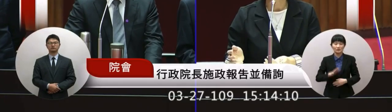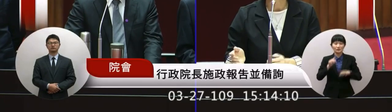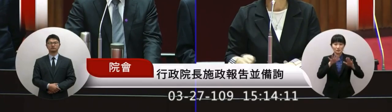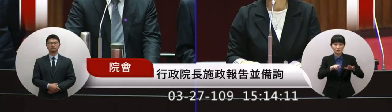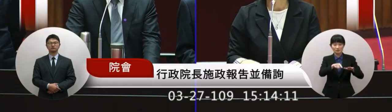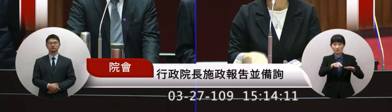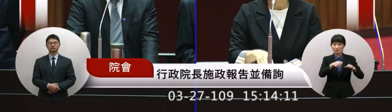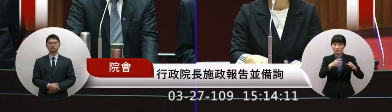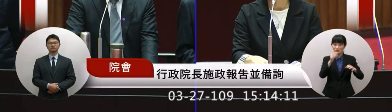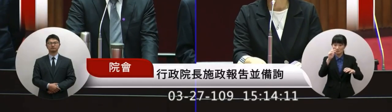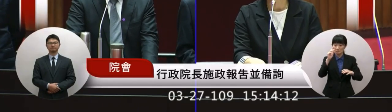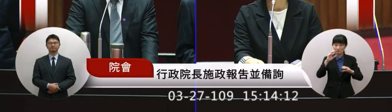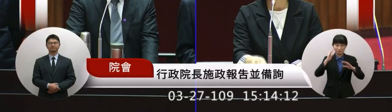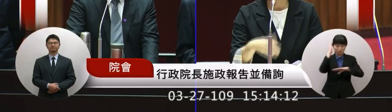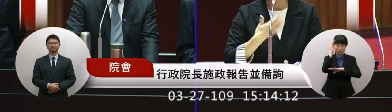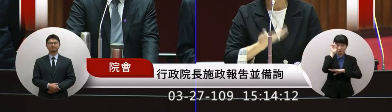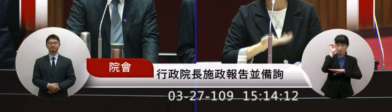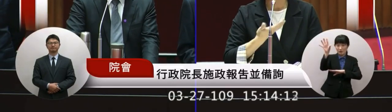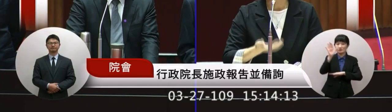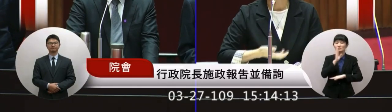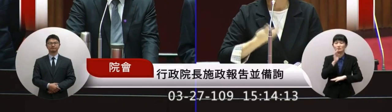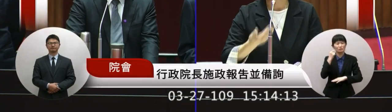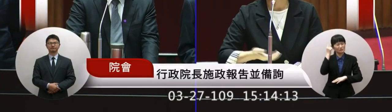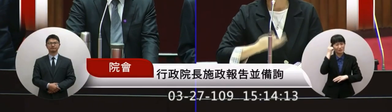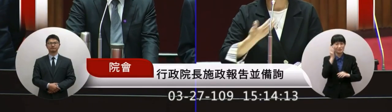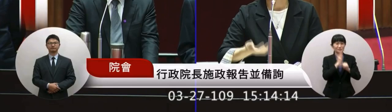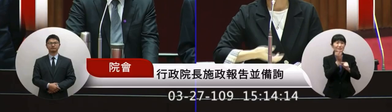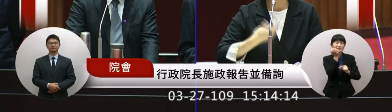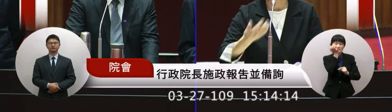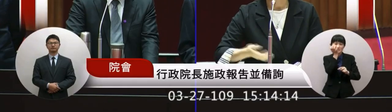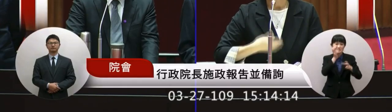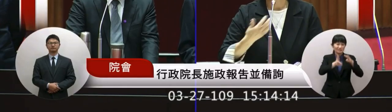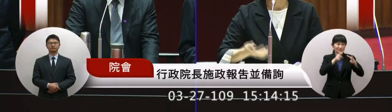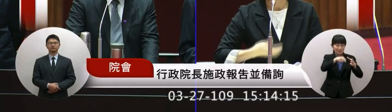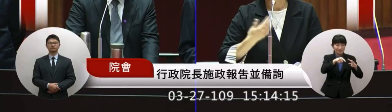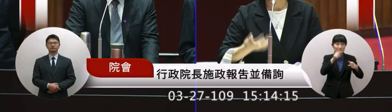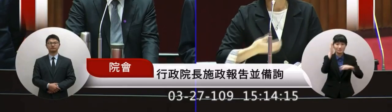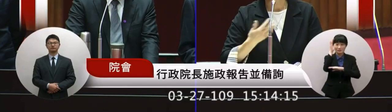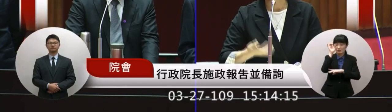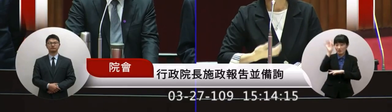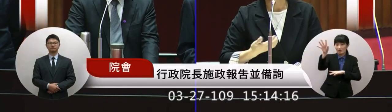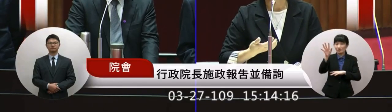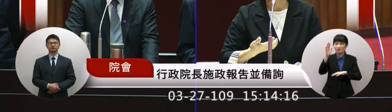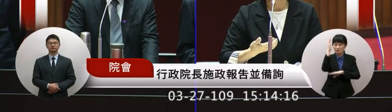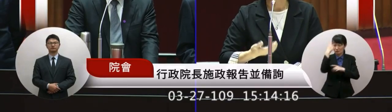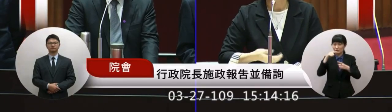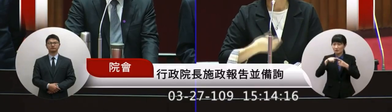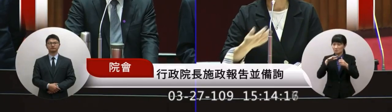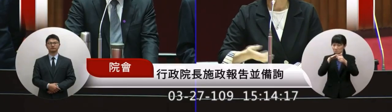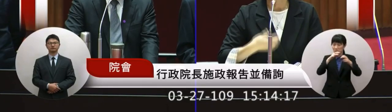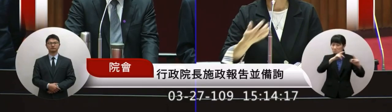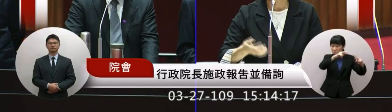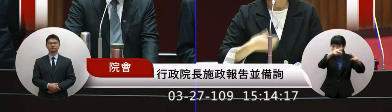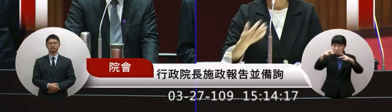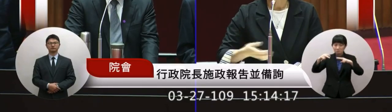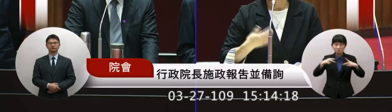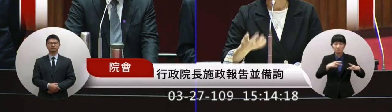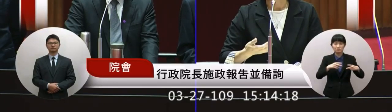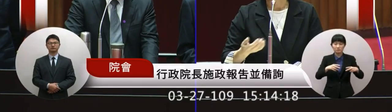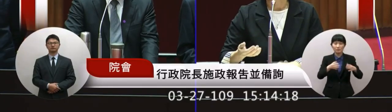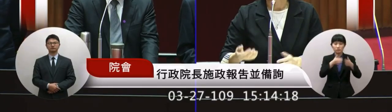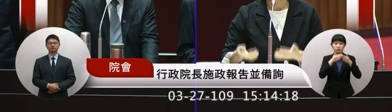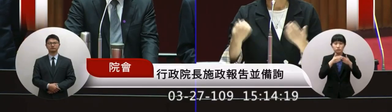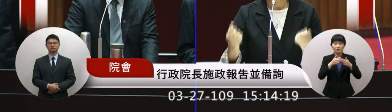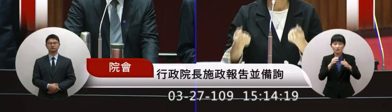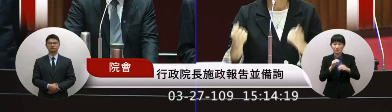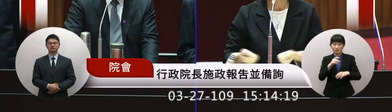国营企业，我是讲拜托议长，咱国营企业就是爱带头做污染，做好这个污染防治，啊，卖有咱的选民